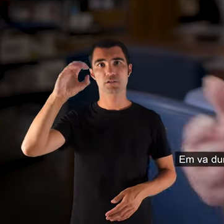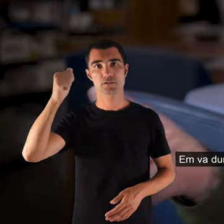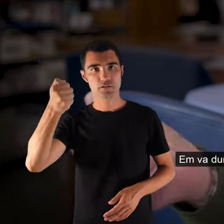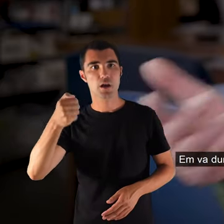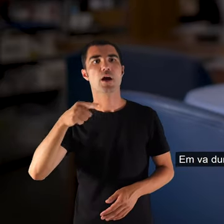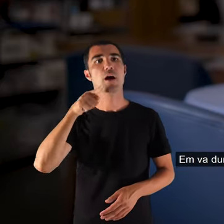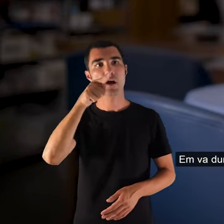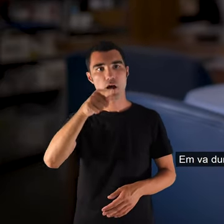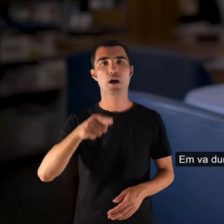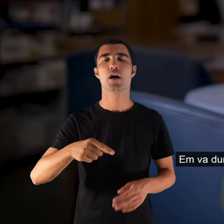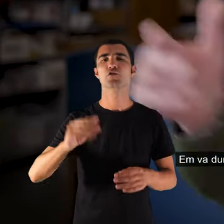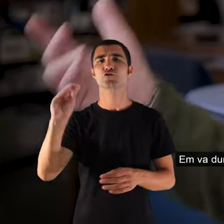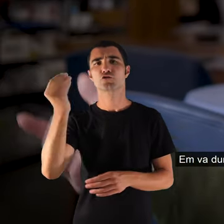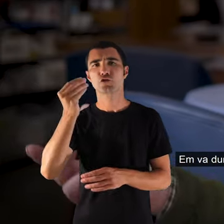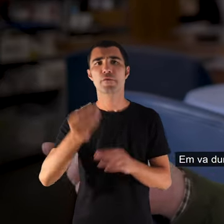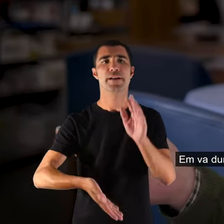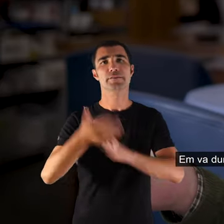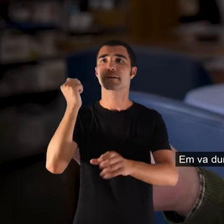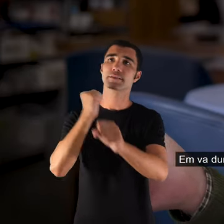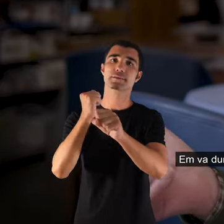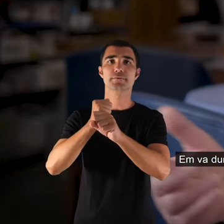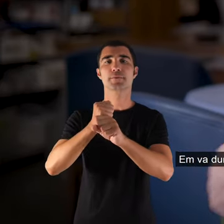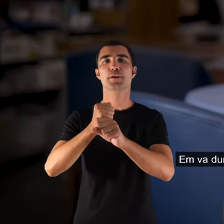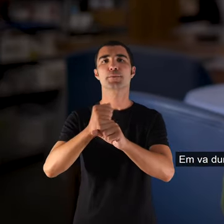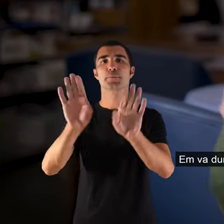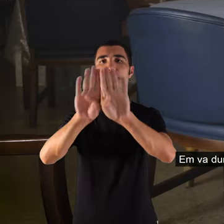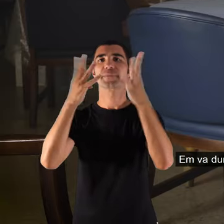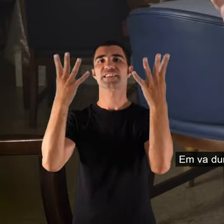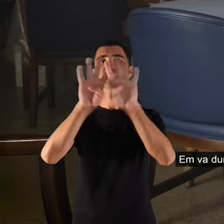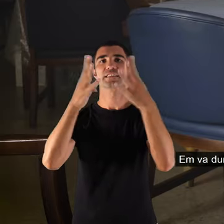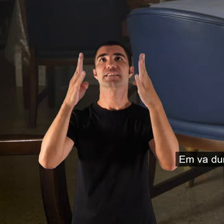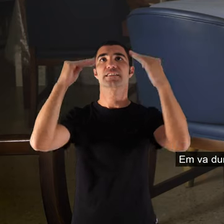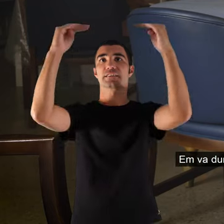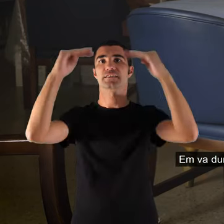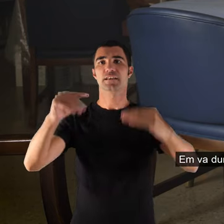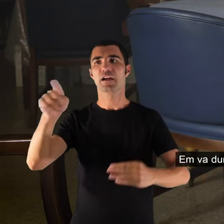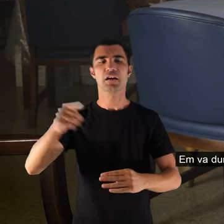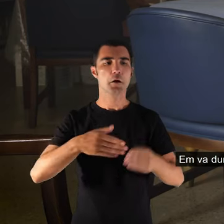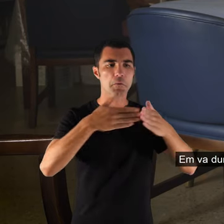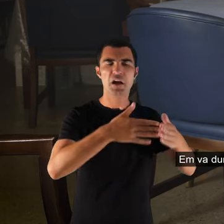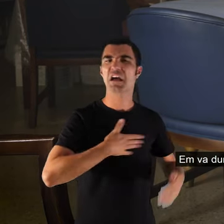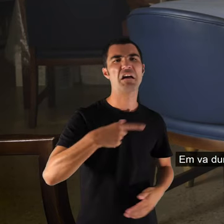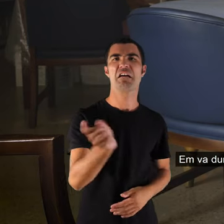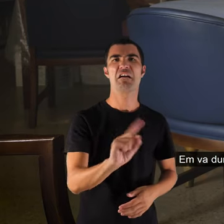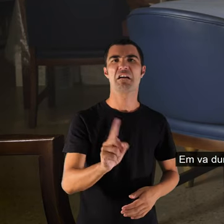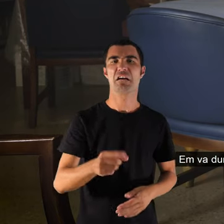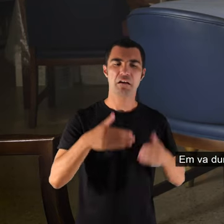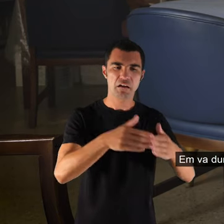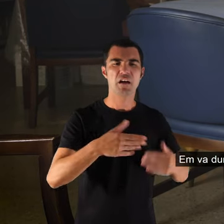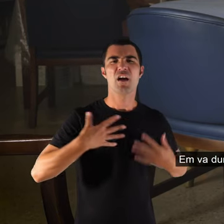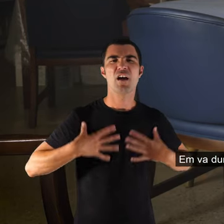fer, el gendre s'havia anat a fer persianes i no volia fer barques, i ell diu, jo en som massa